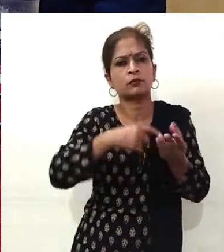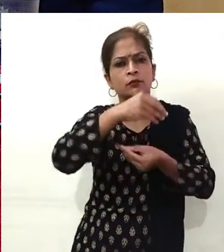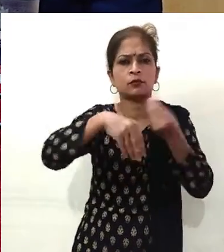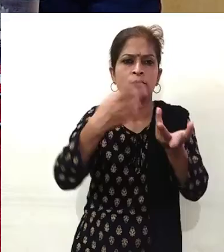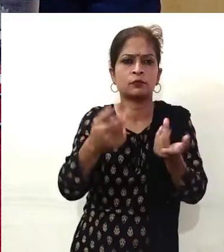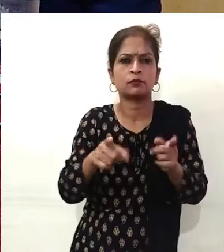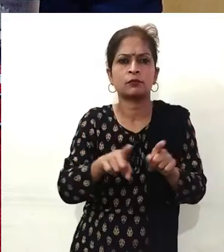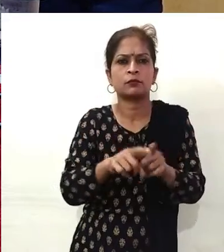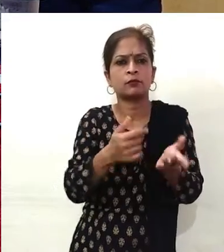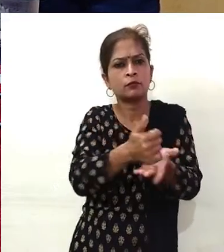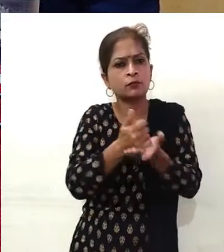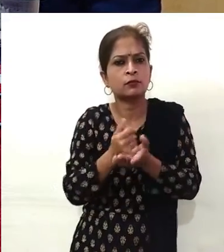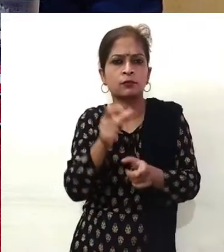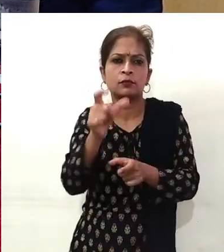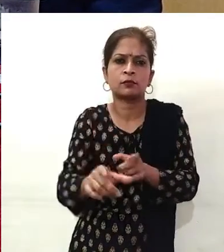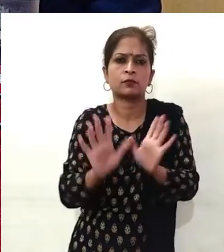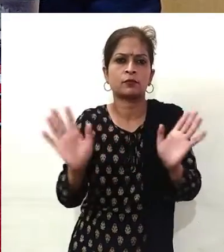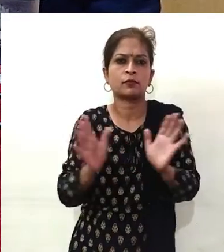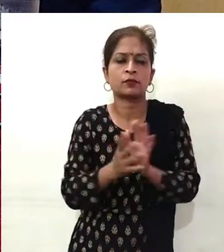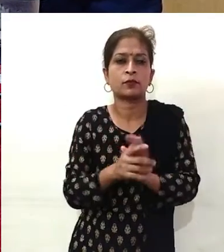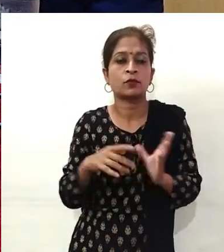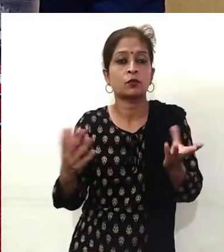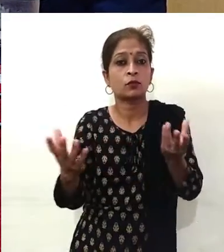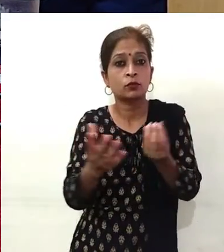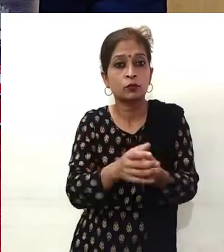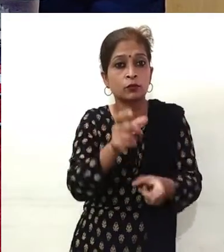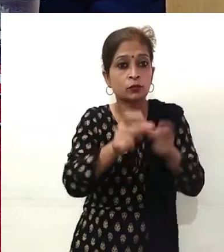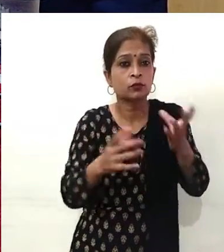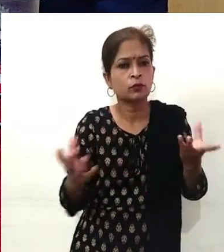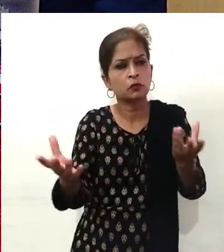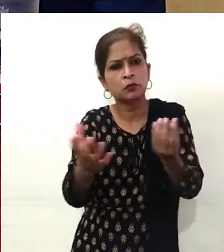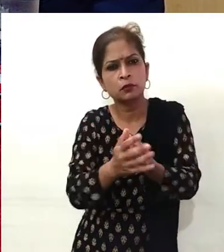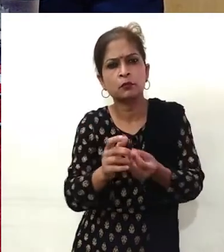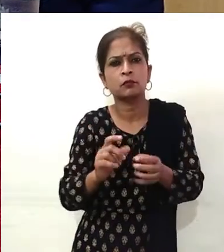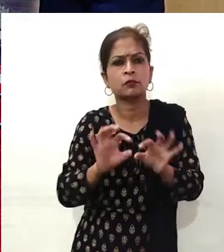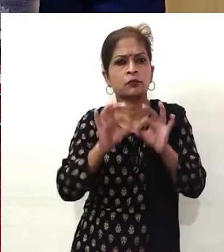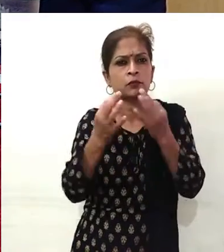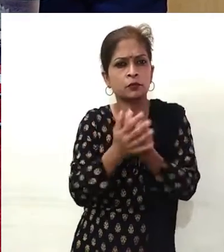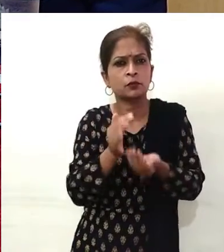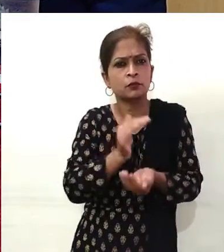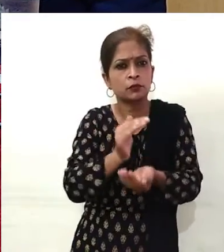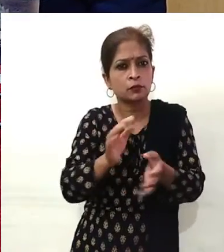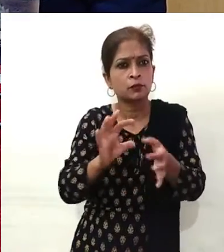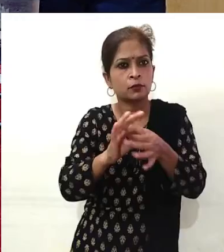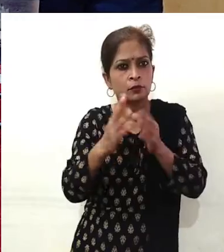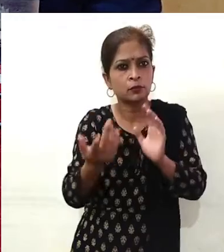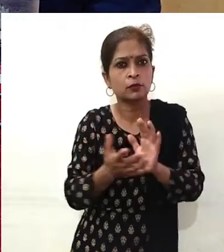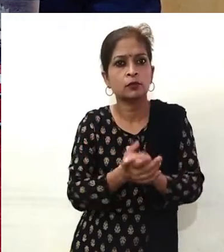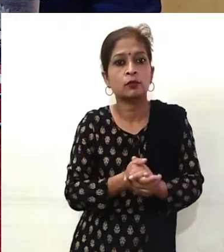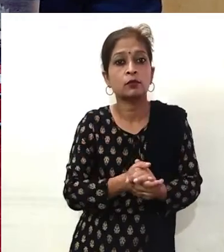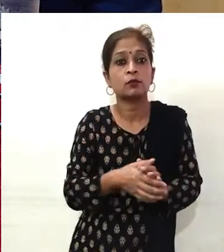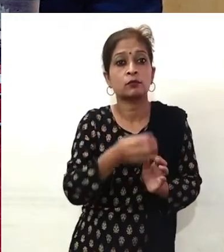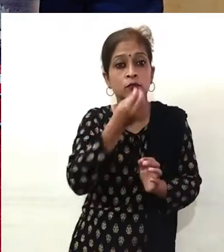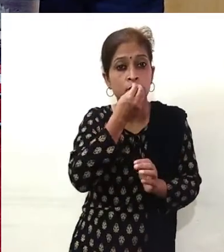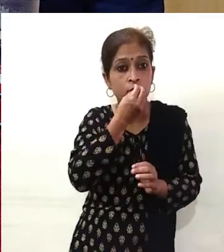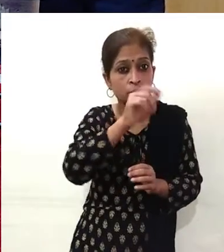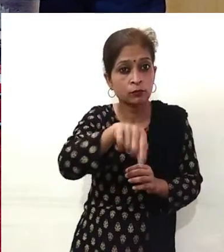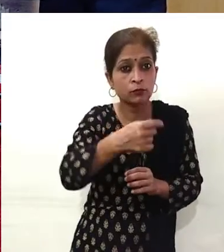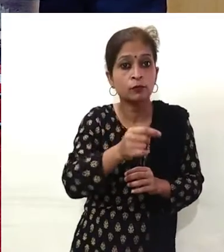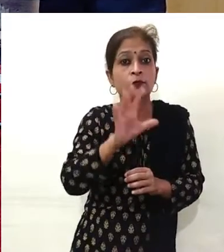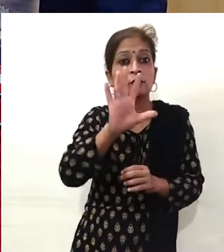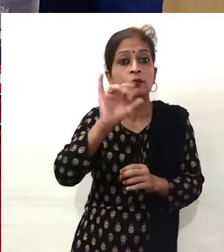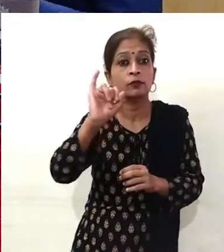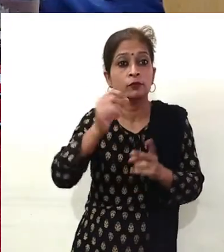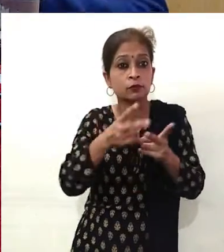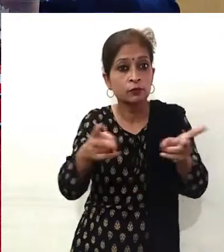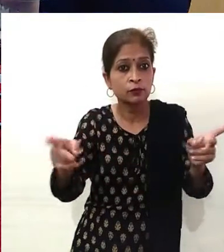उनके भी दैतापति हैं, वो सारे के सारे आज भी उन्हीं के वंशज पुरी के मंदिर में हैं लगे हुए। 56 भोग लगता है जगन्नाथ